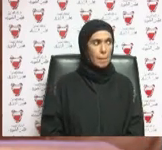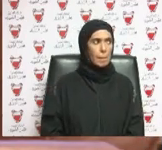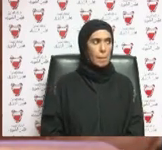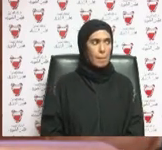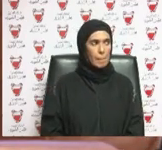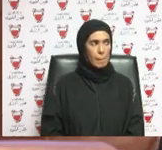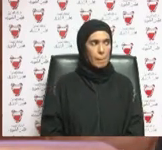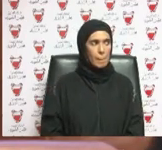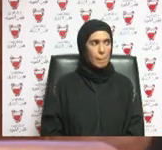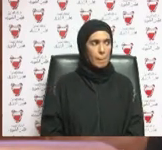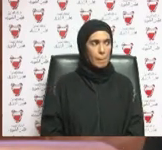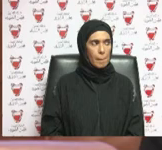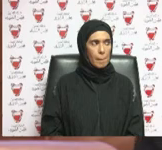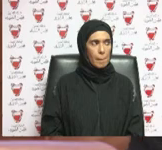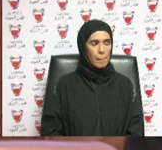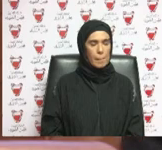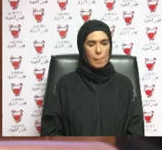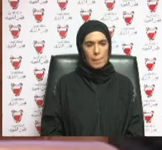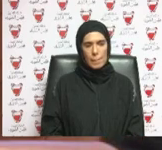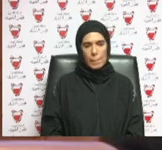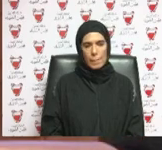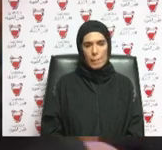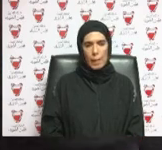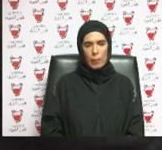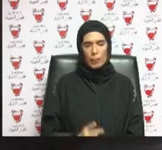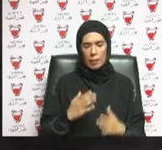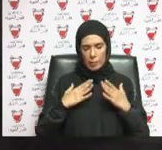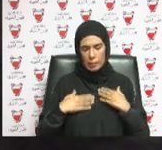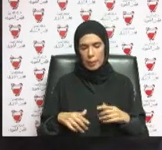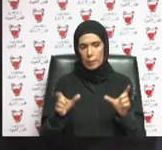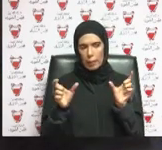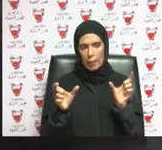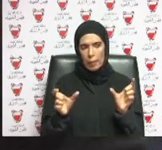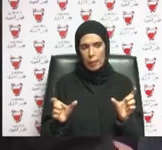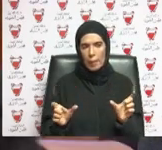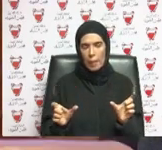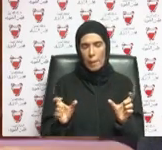إن الصحة والأمان نعمتان مجهولتان،